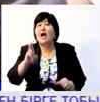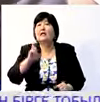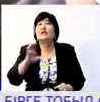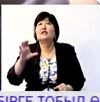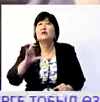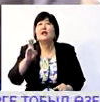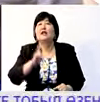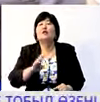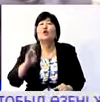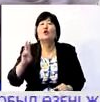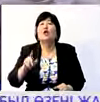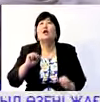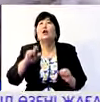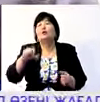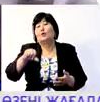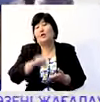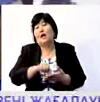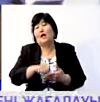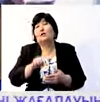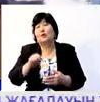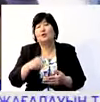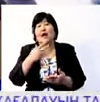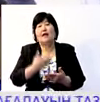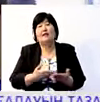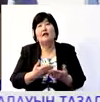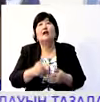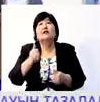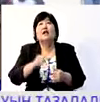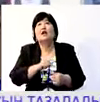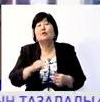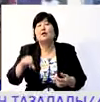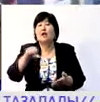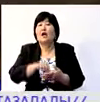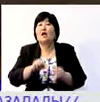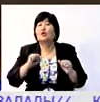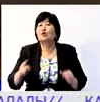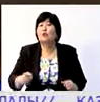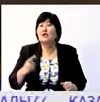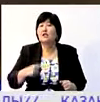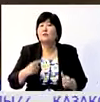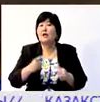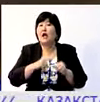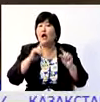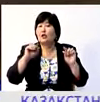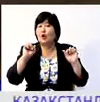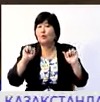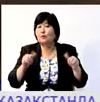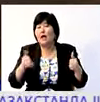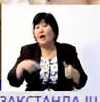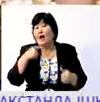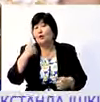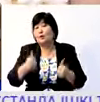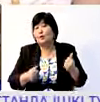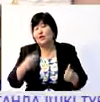Серікбай мен Әзірке Нұрғали сынды спортшылардың қатысуы осыған дәлел. Сондай-ақ сайыс барысында қатысушылардың спорт шебері атануға мүмкіндіктері бар. Айта кетейік, айтулы